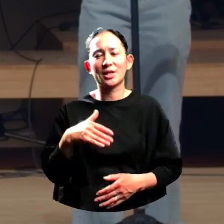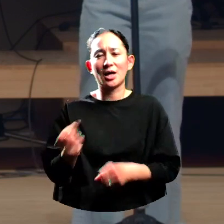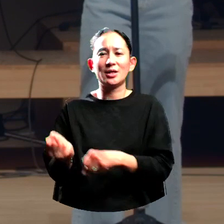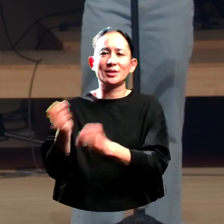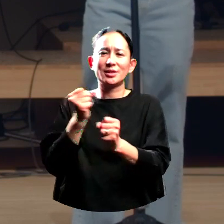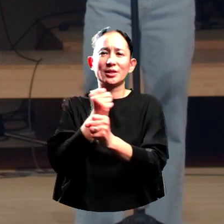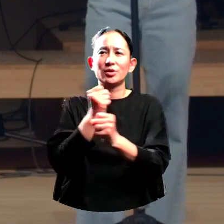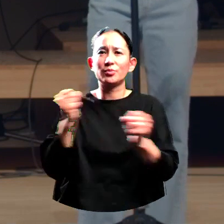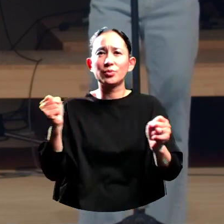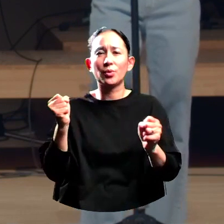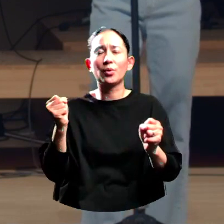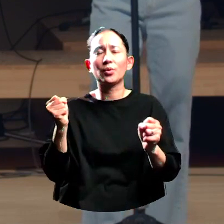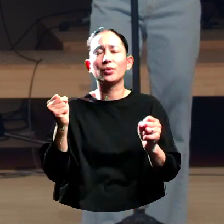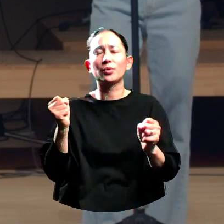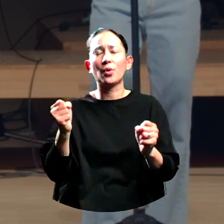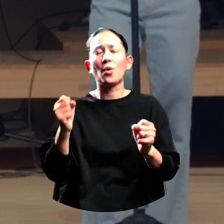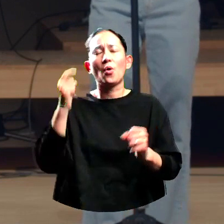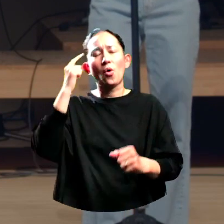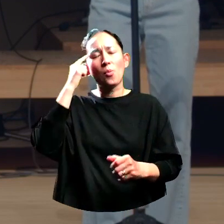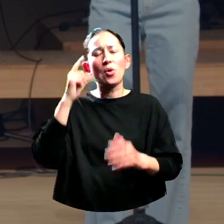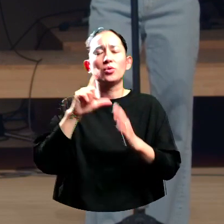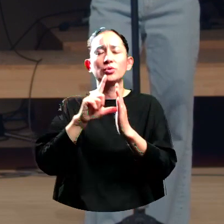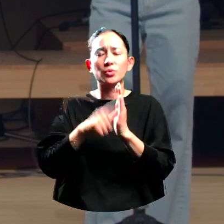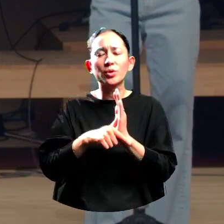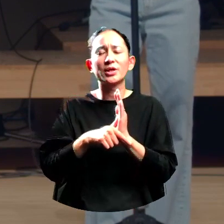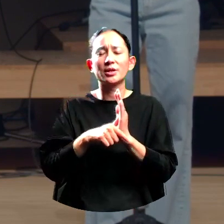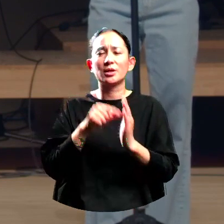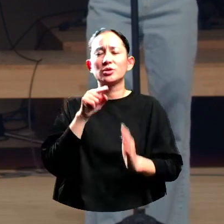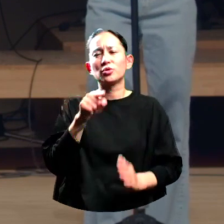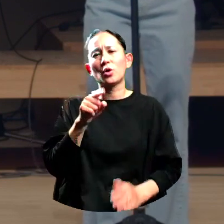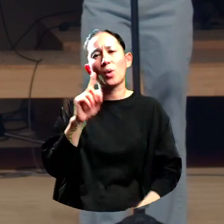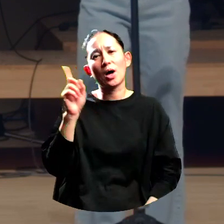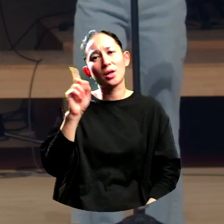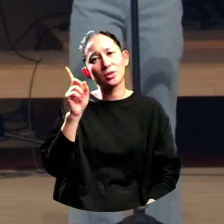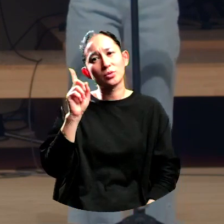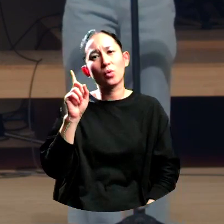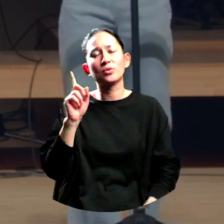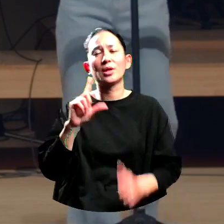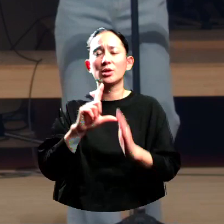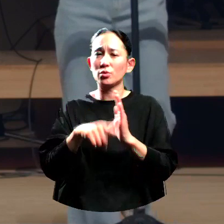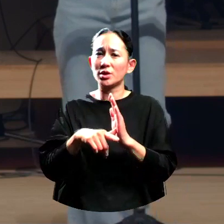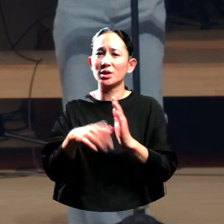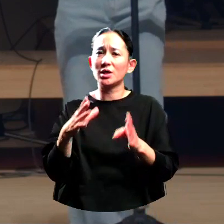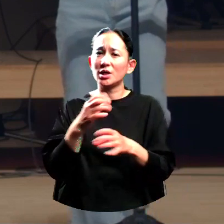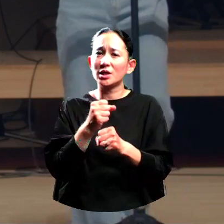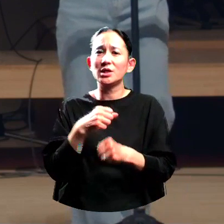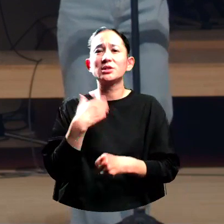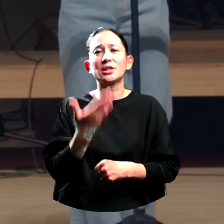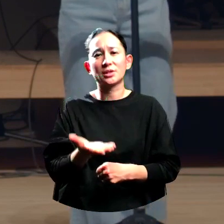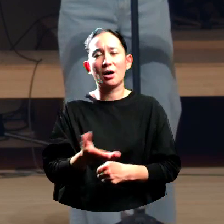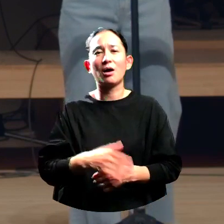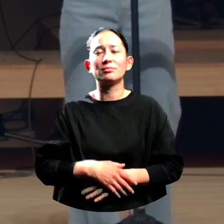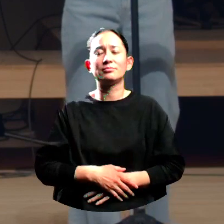不能とも思えるほどに打ちのめされるのは一体どんな時でしょうか。 In what situations do we find ourselves in where we are